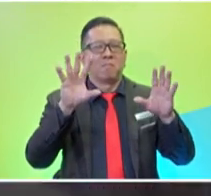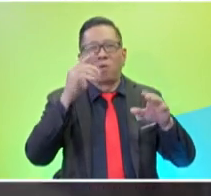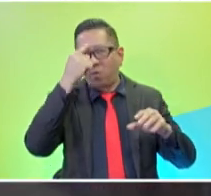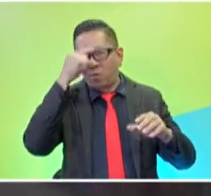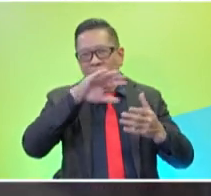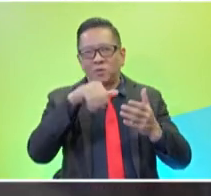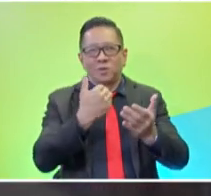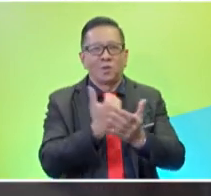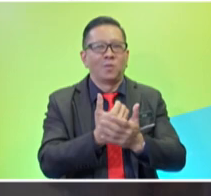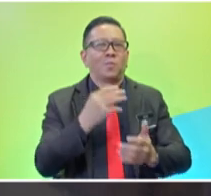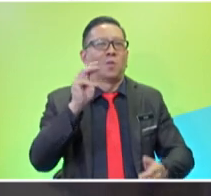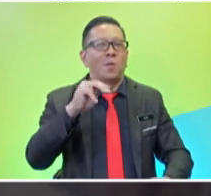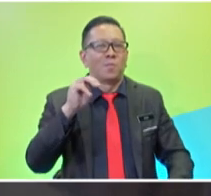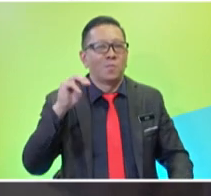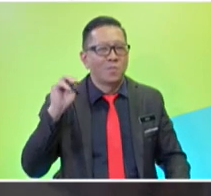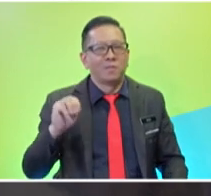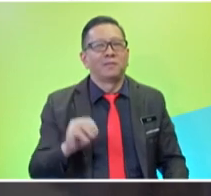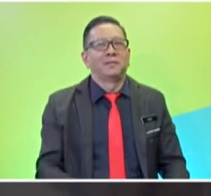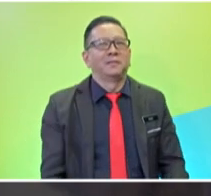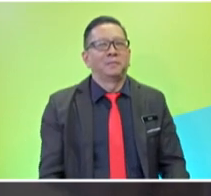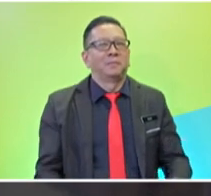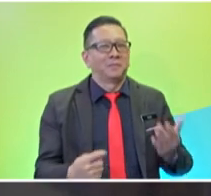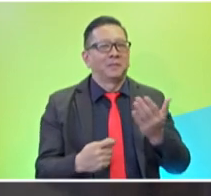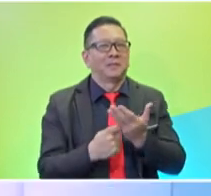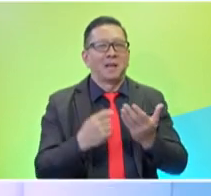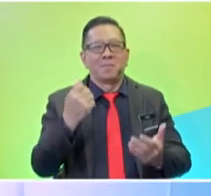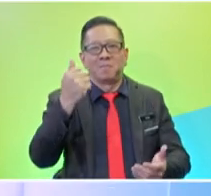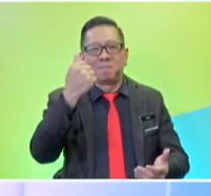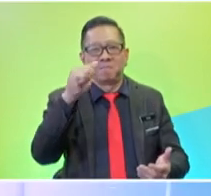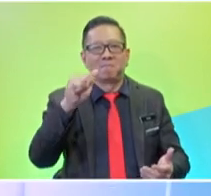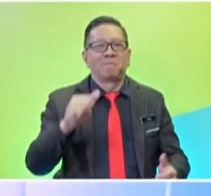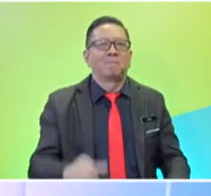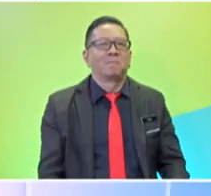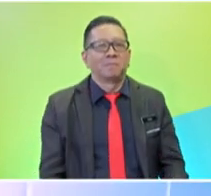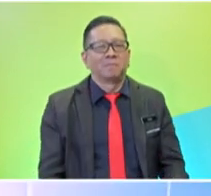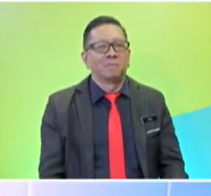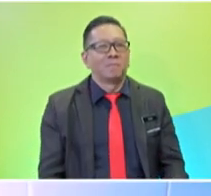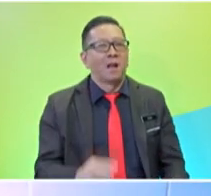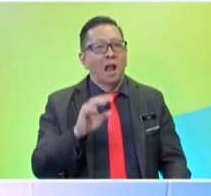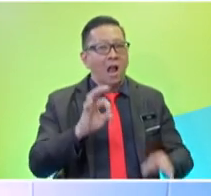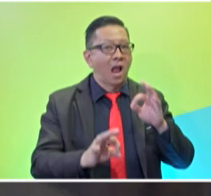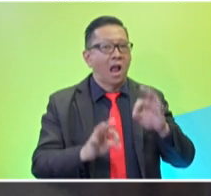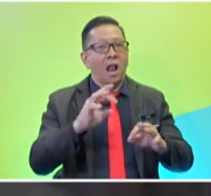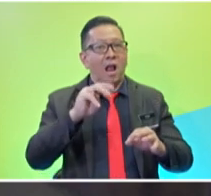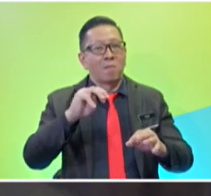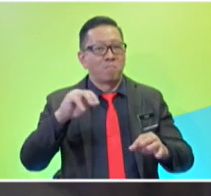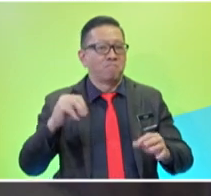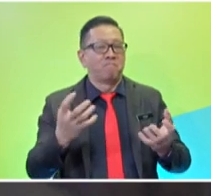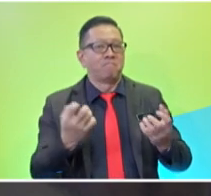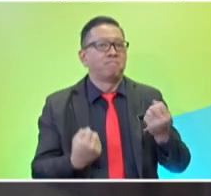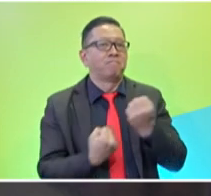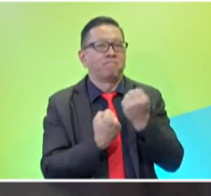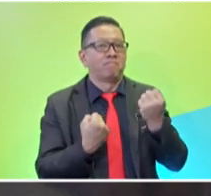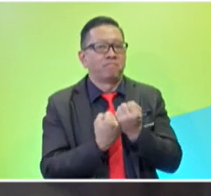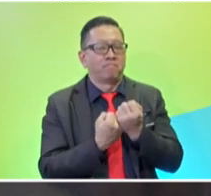Waduh bintang bagi setiap murid tambahan 10 biji buah F4 dan Kalau mereka di rumah ingin mengukuhkan lagi pemahaman mereka